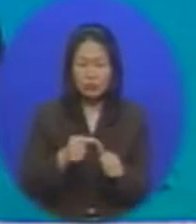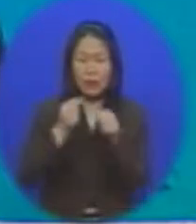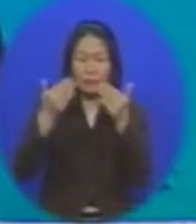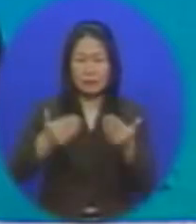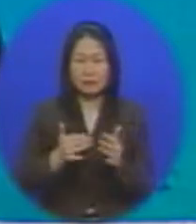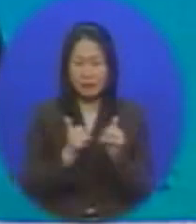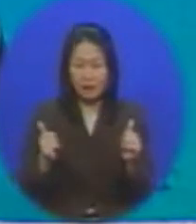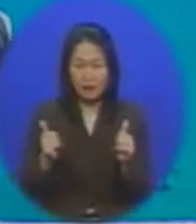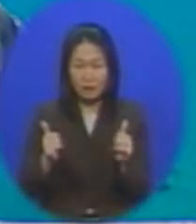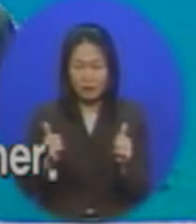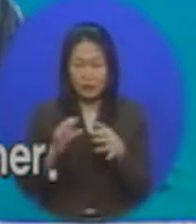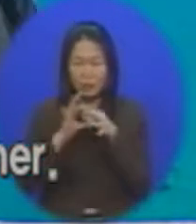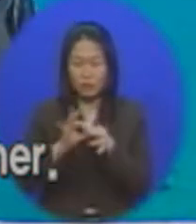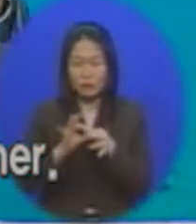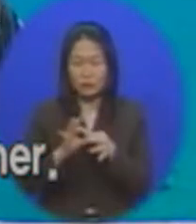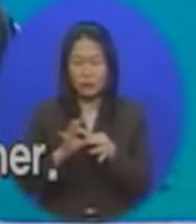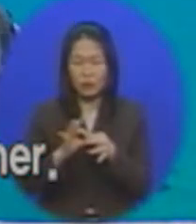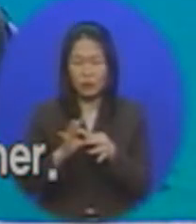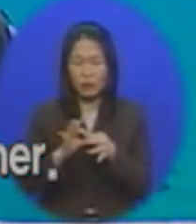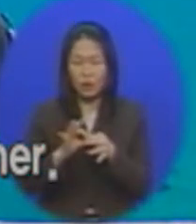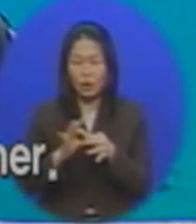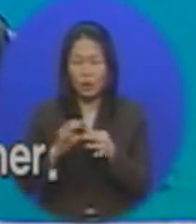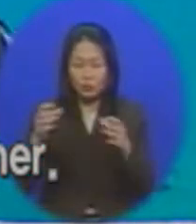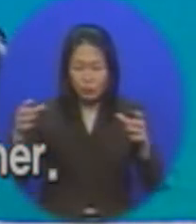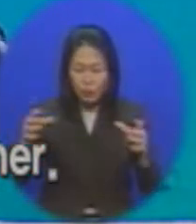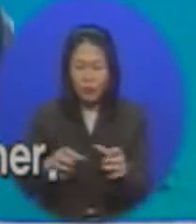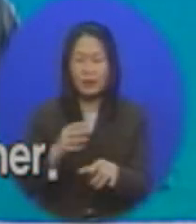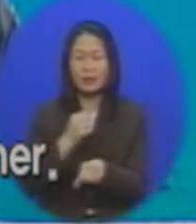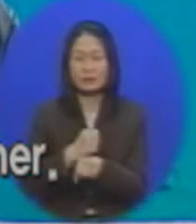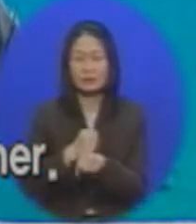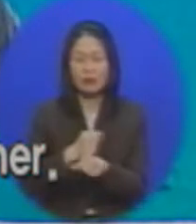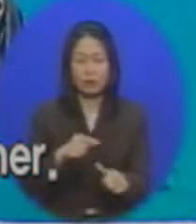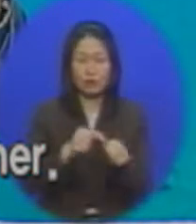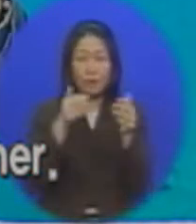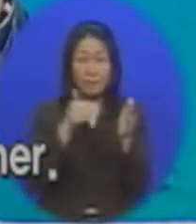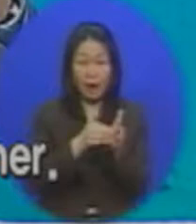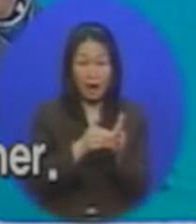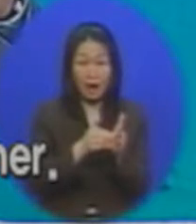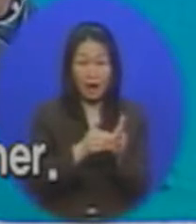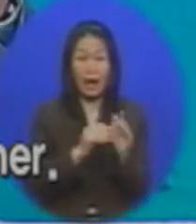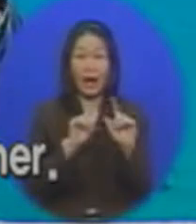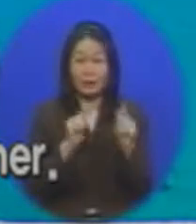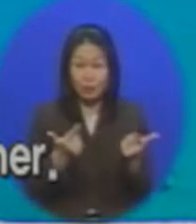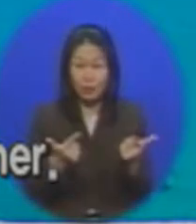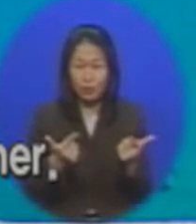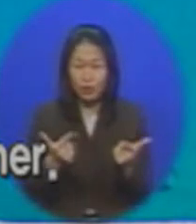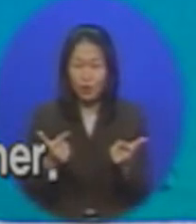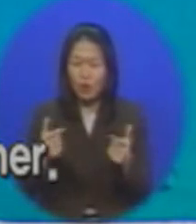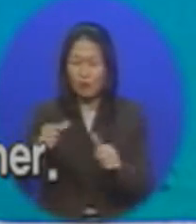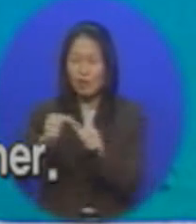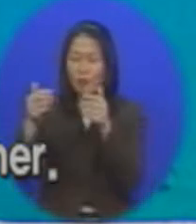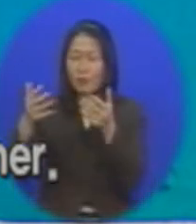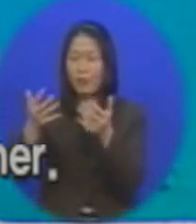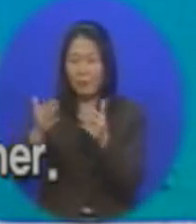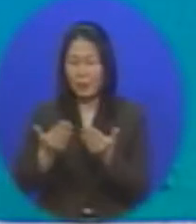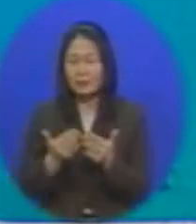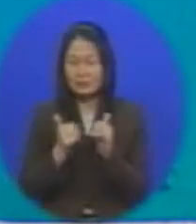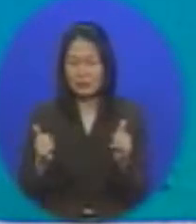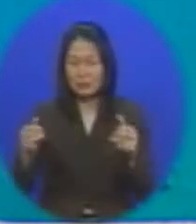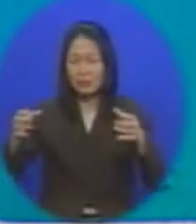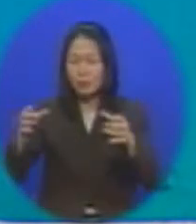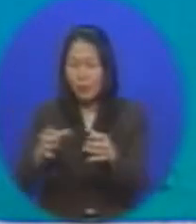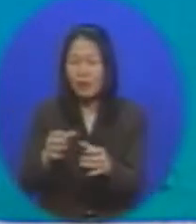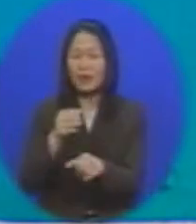하셨어요 그럼 구원 밖에 만한 게 아니고 구원받은 성도들이 모이게 하셨어요 그래서